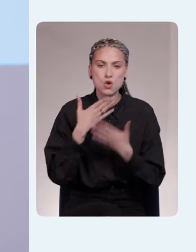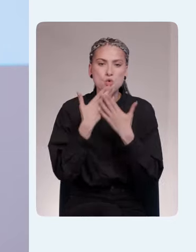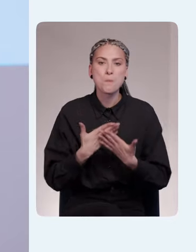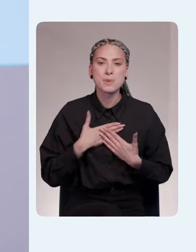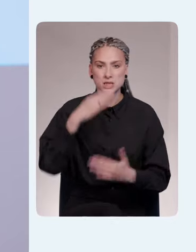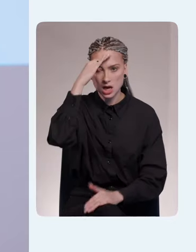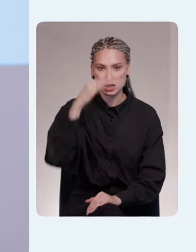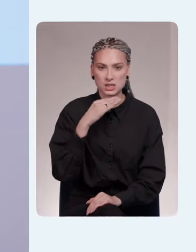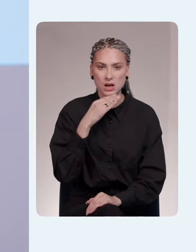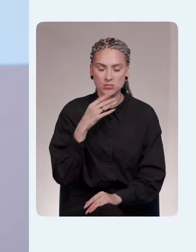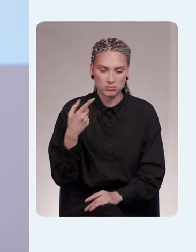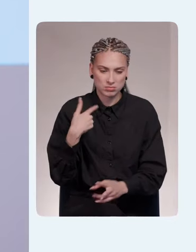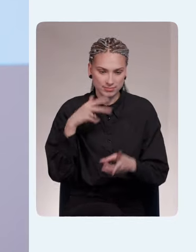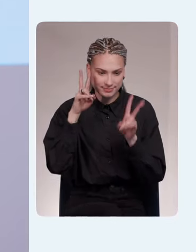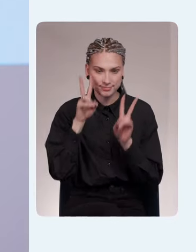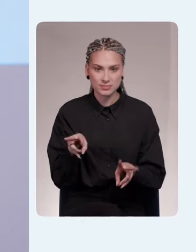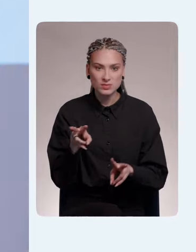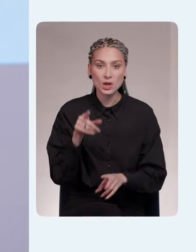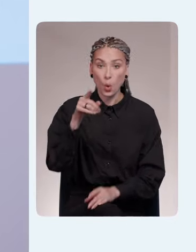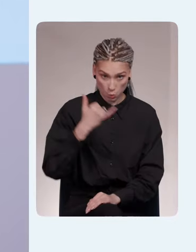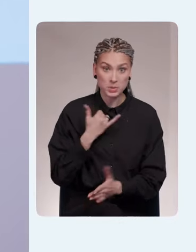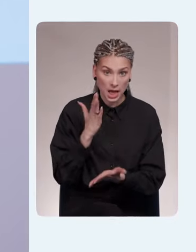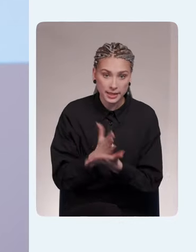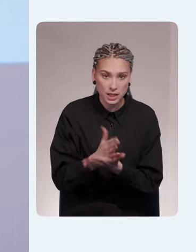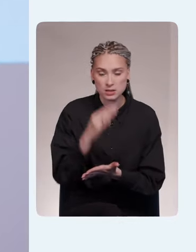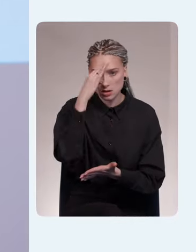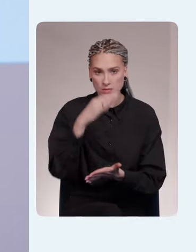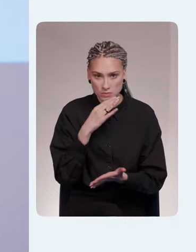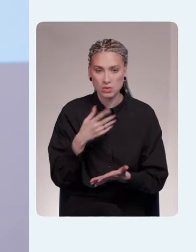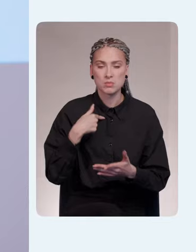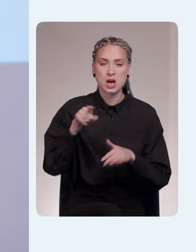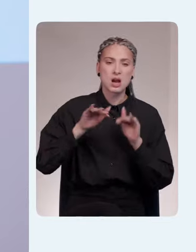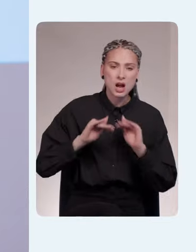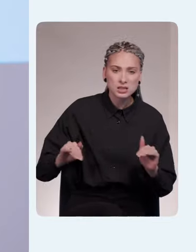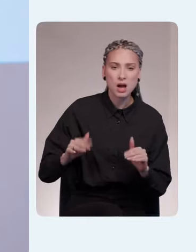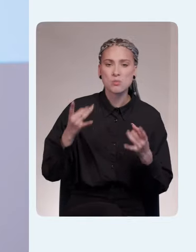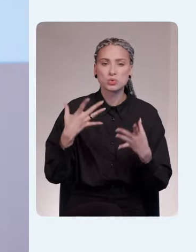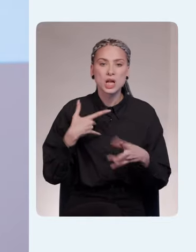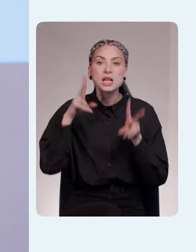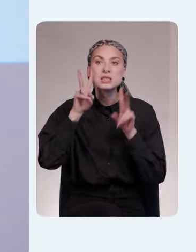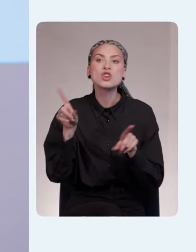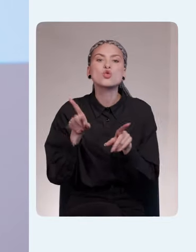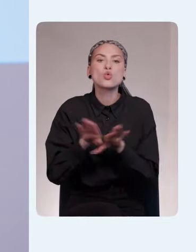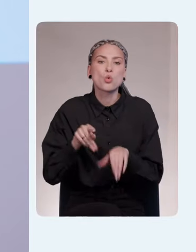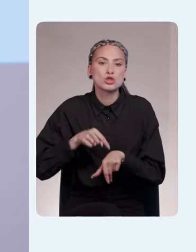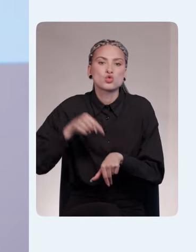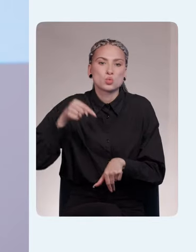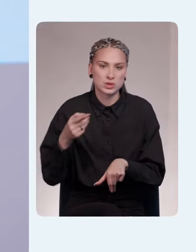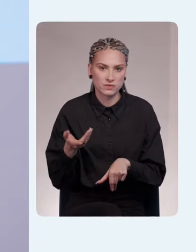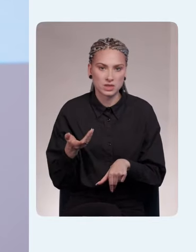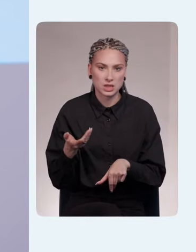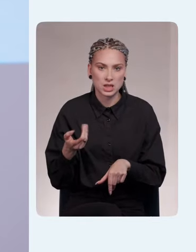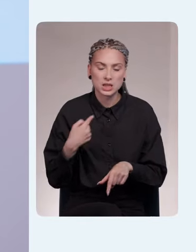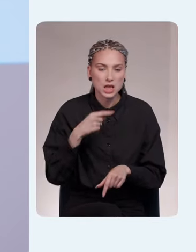отца? Понятия не имею. Он у меня есть, он нас не бросал, все нормально, просто я не знаю, что это за чувство такое. Я